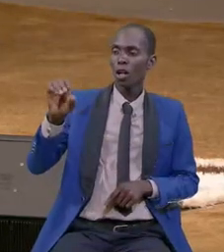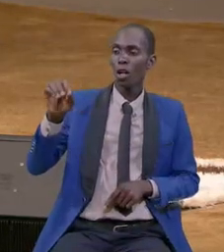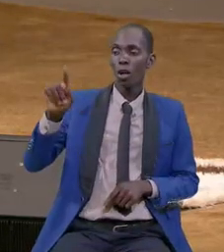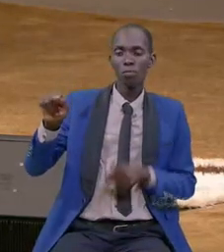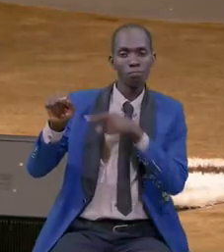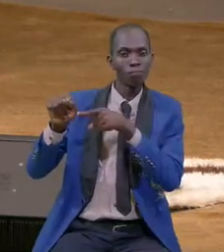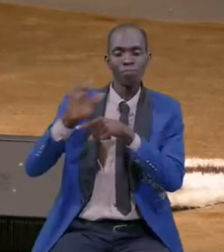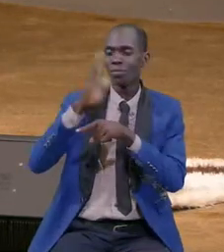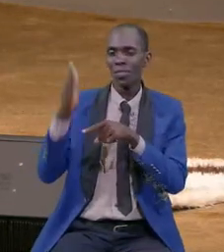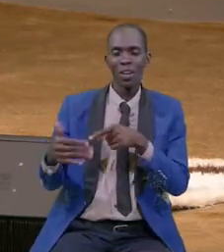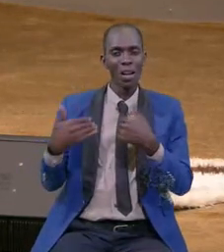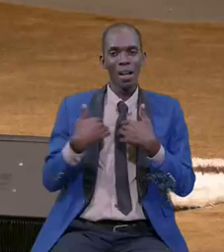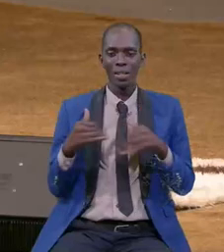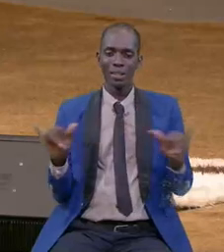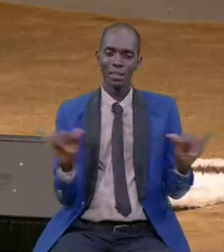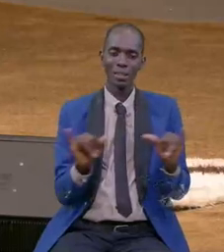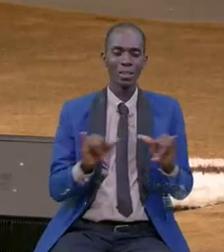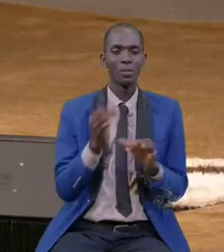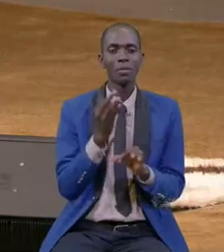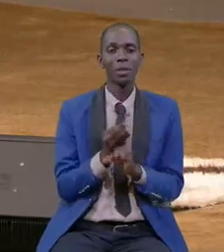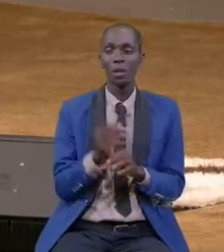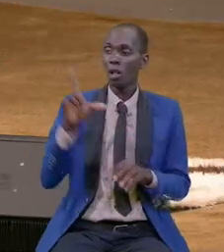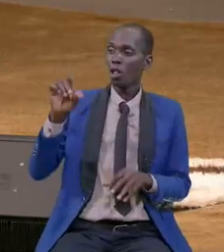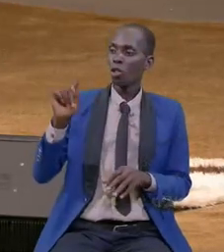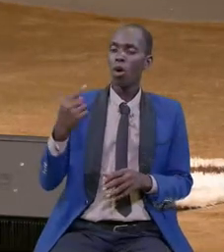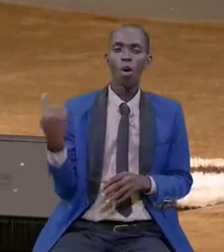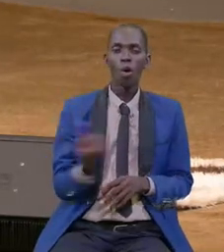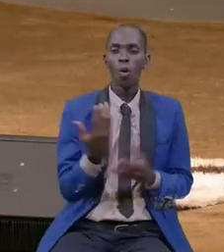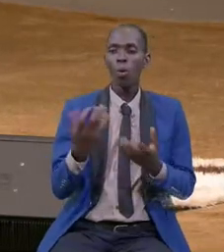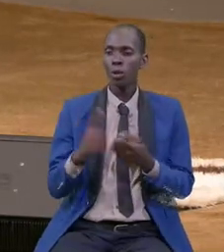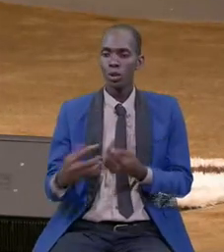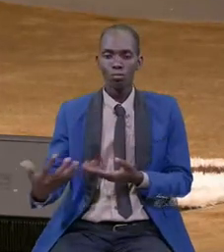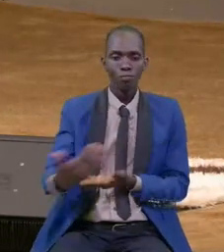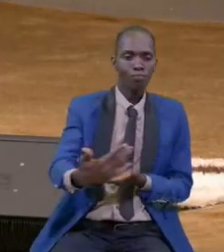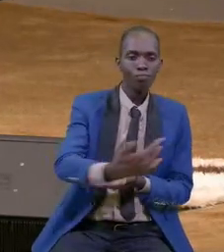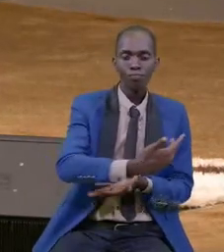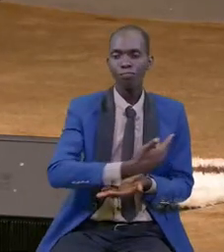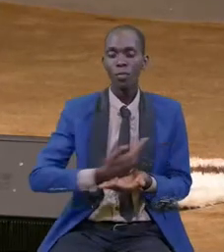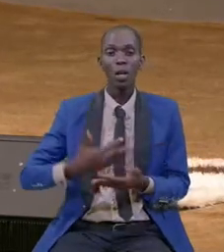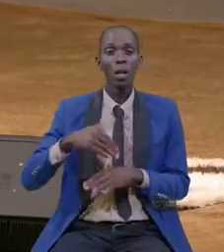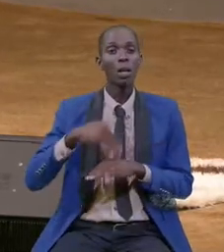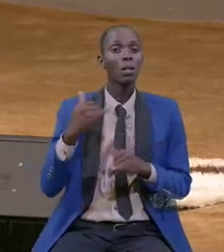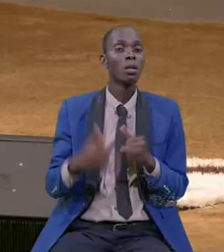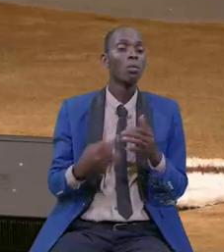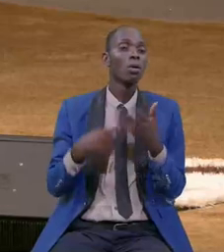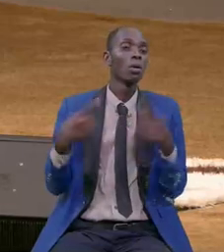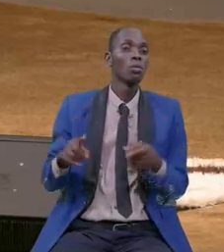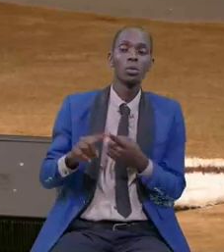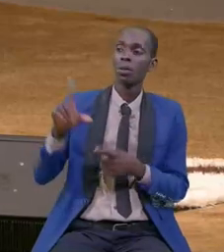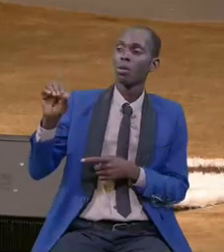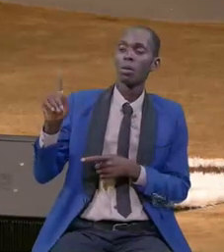Dieu il voulait posséder posséder attirer saisi saisi et finalement il a atterri